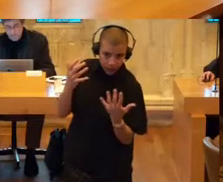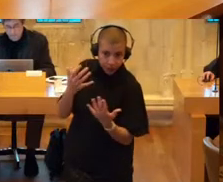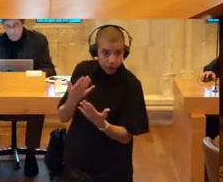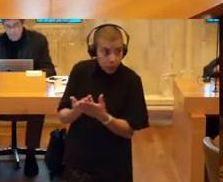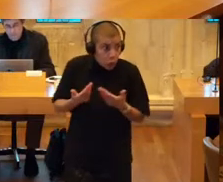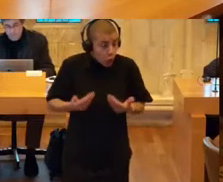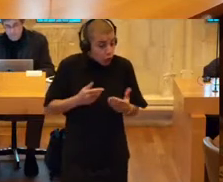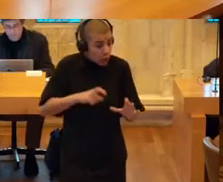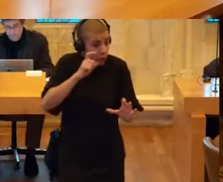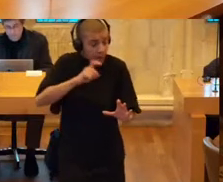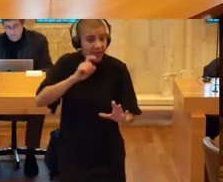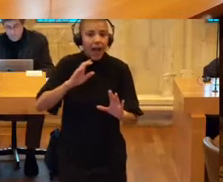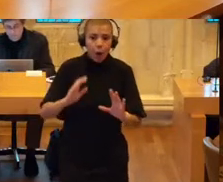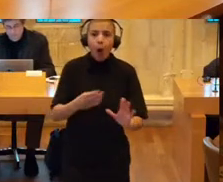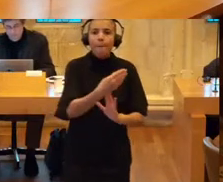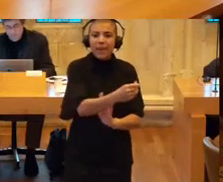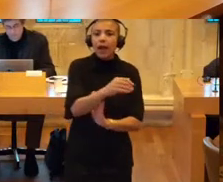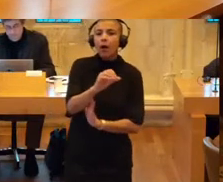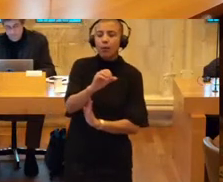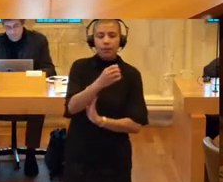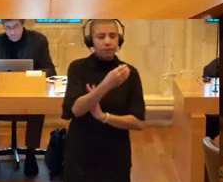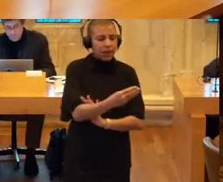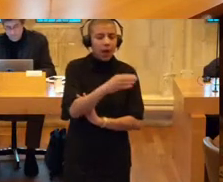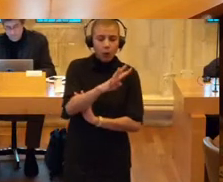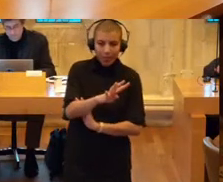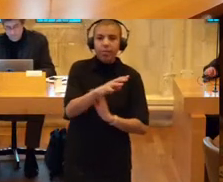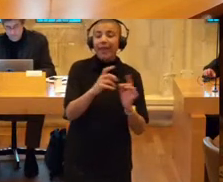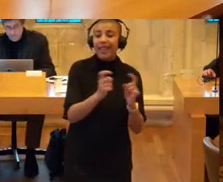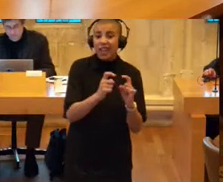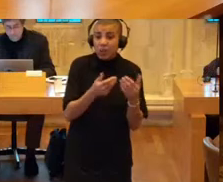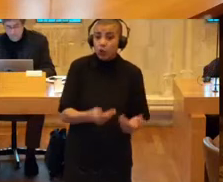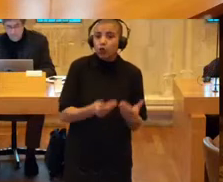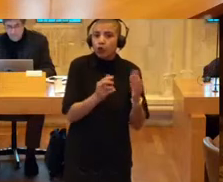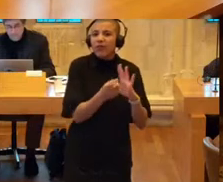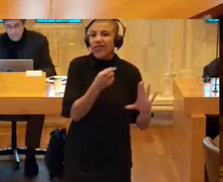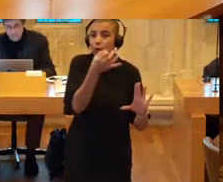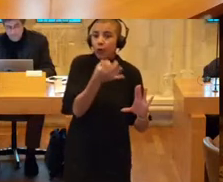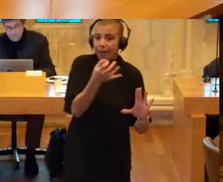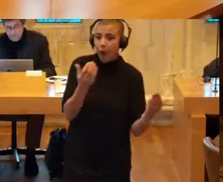mégawatt, on compte en mégawatt, ou produit par du photovoltaïque, compte tenu de